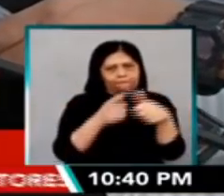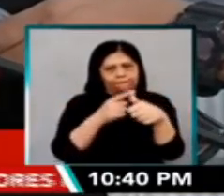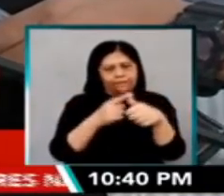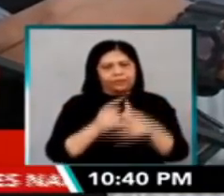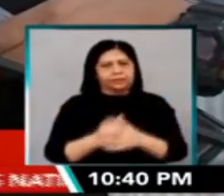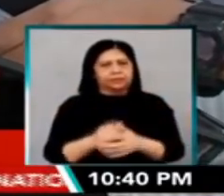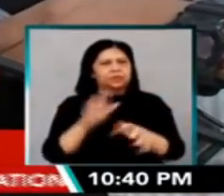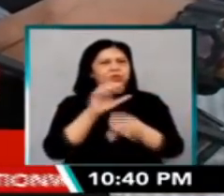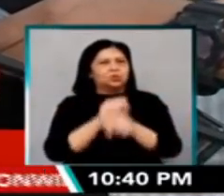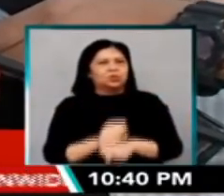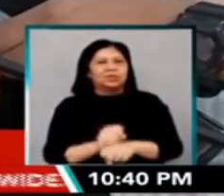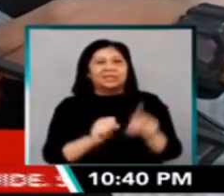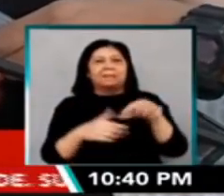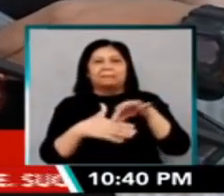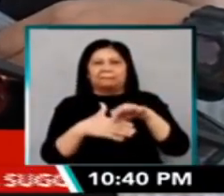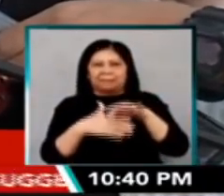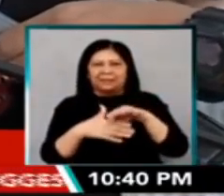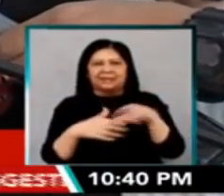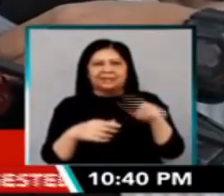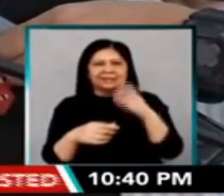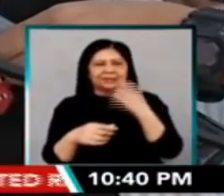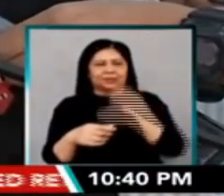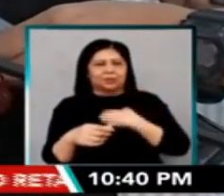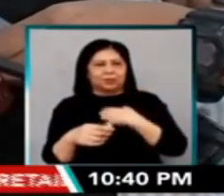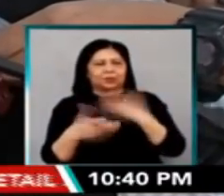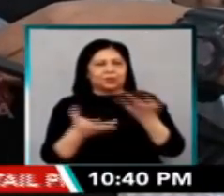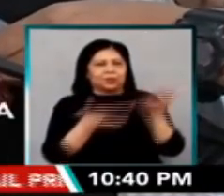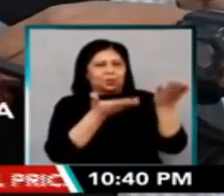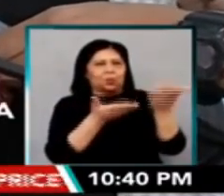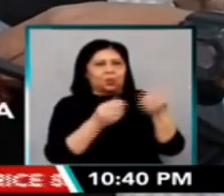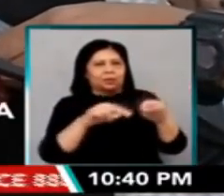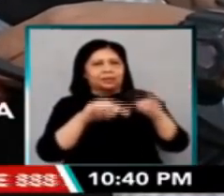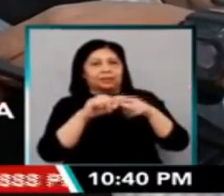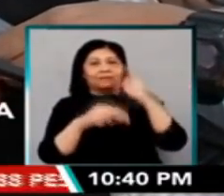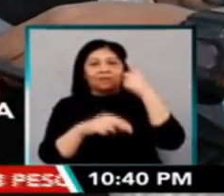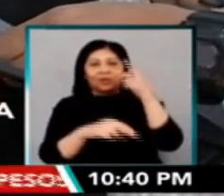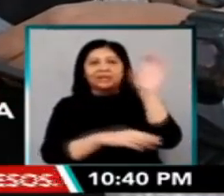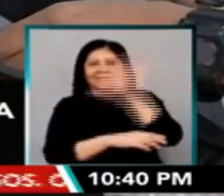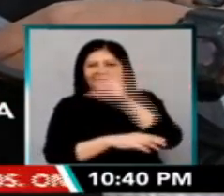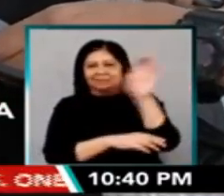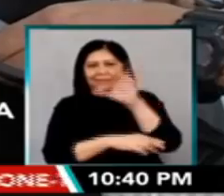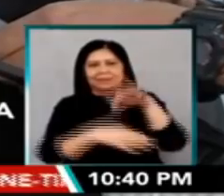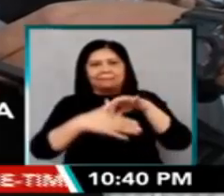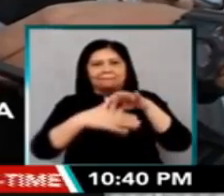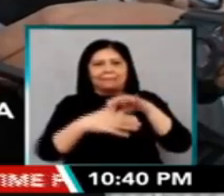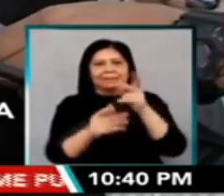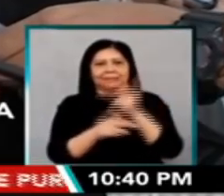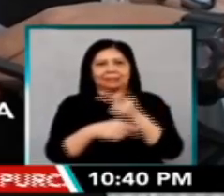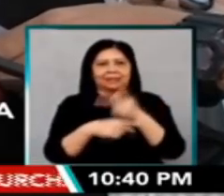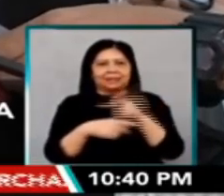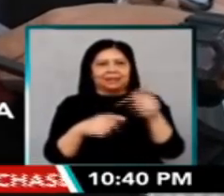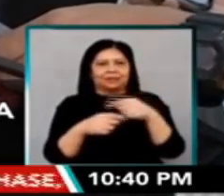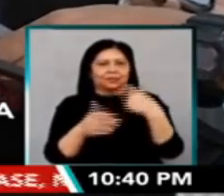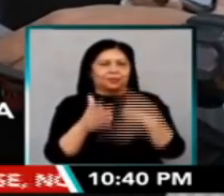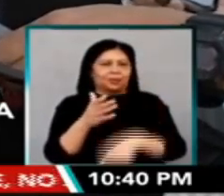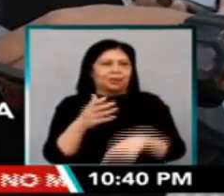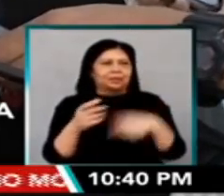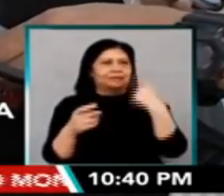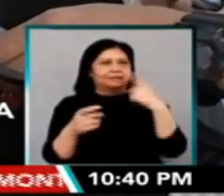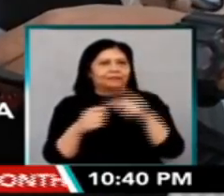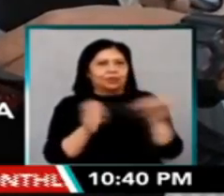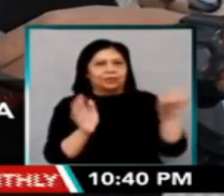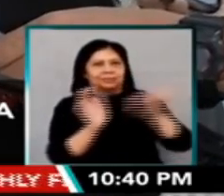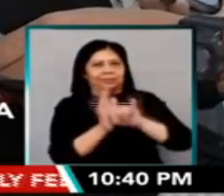mga nare-receive natin, yung mga meat products, na Christmas meat products, kasi nga yung presyo ng importation, yung